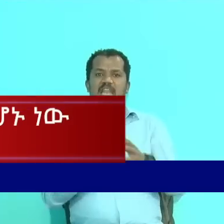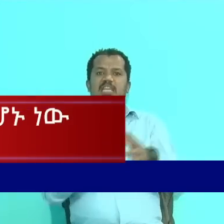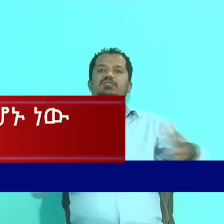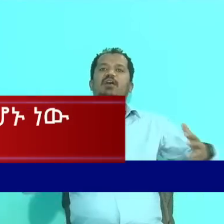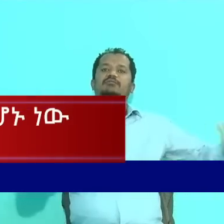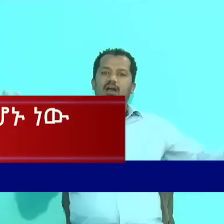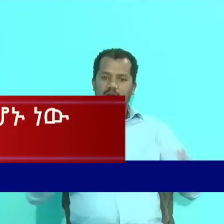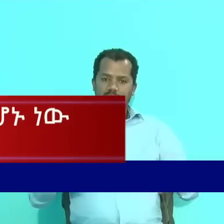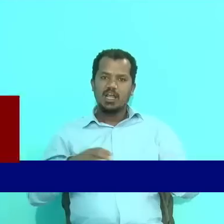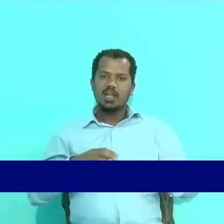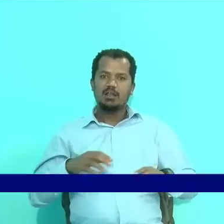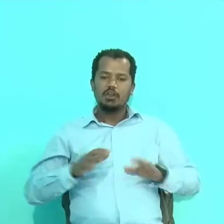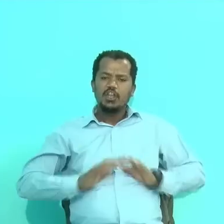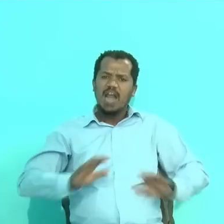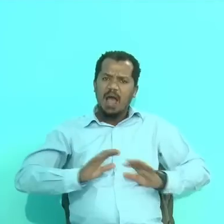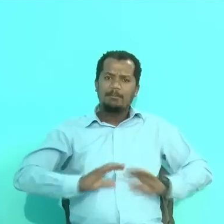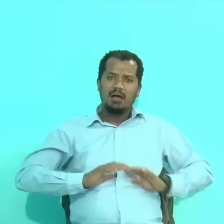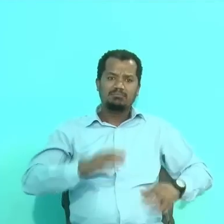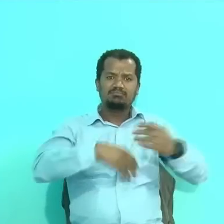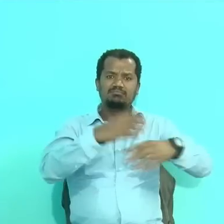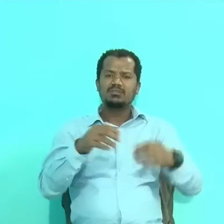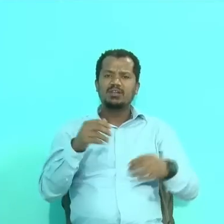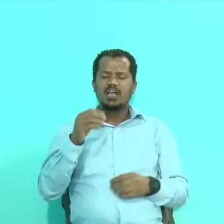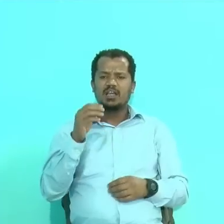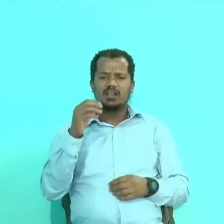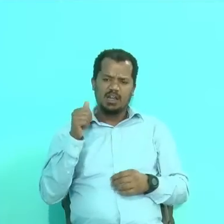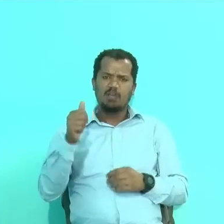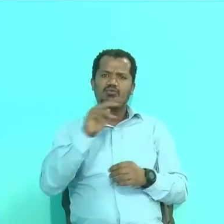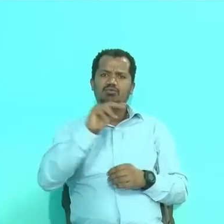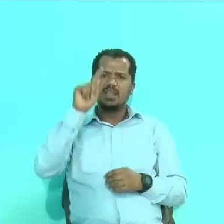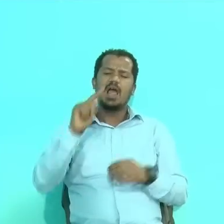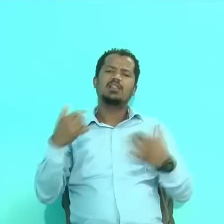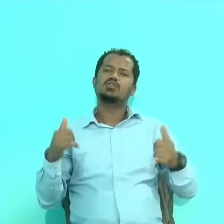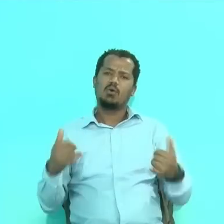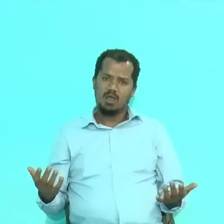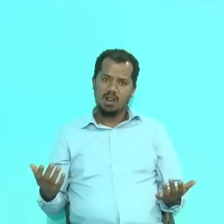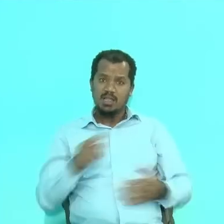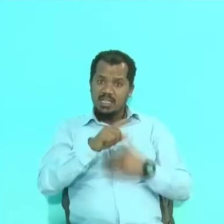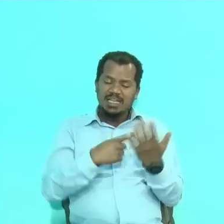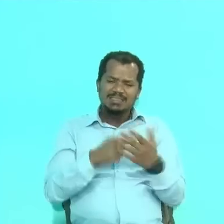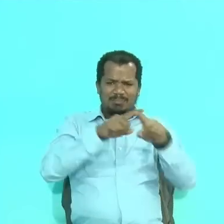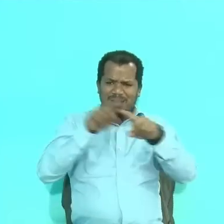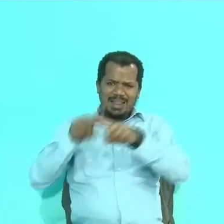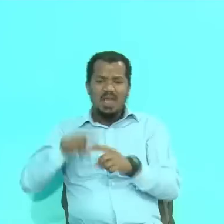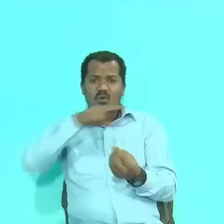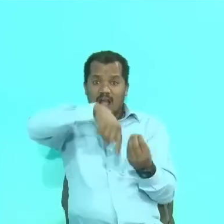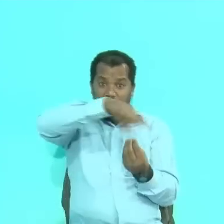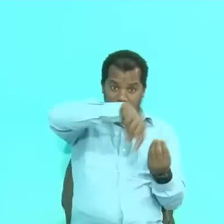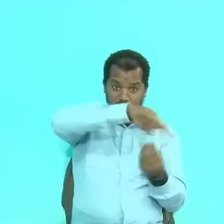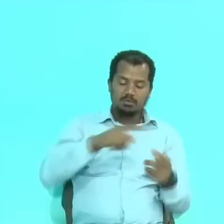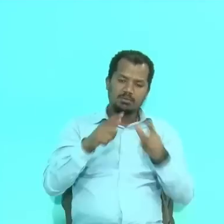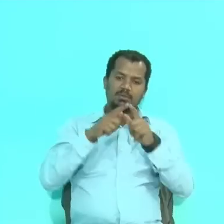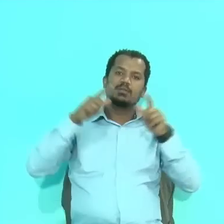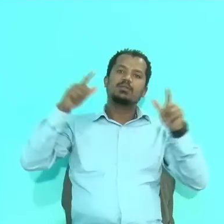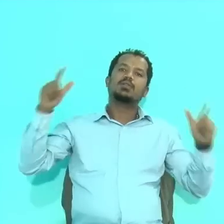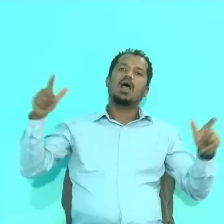እንዲስፋፋ እንዲራባ በማድረግ ደግሞ የበኩሉ ሚና ተጫውቷል። ስለዚህም በተለያዩ አካባቢዎች